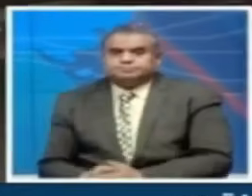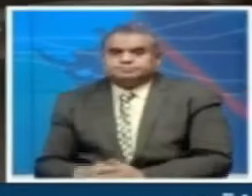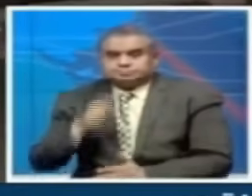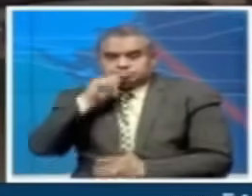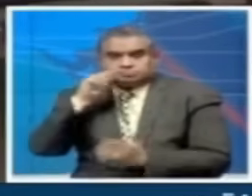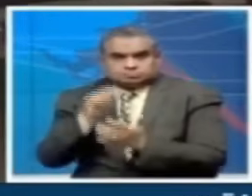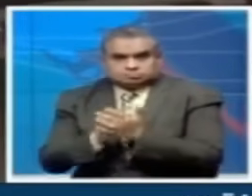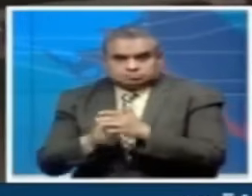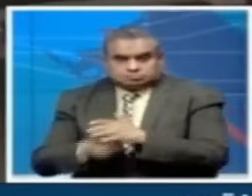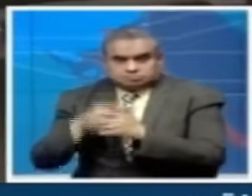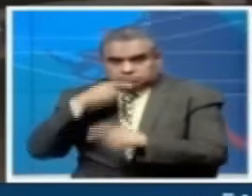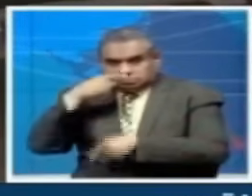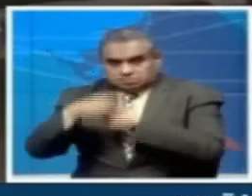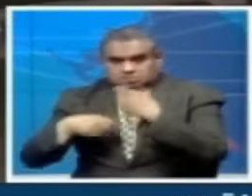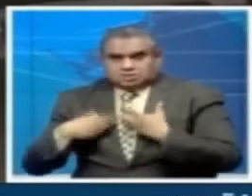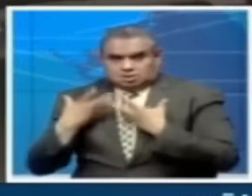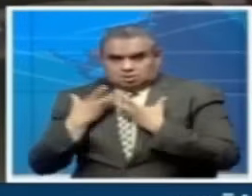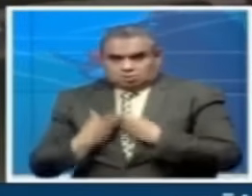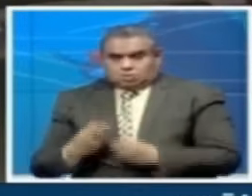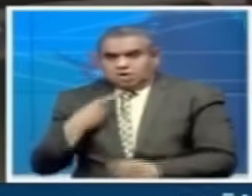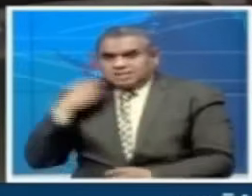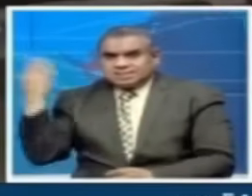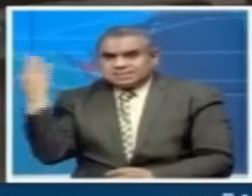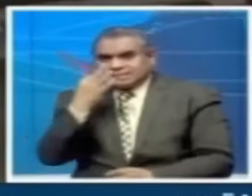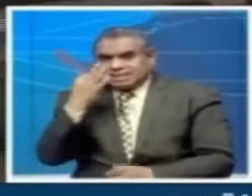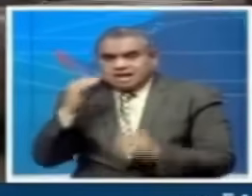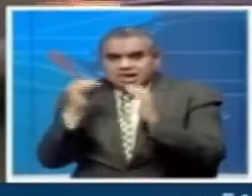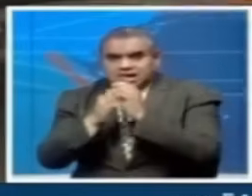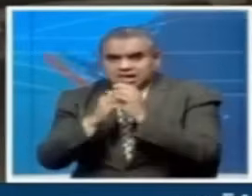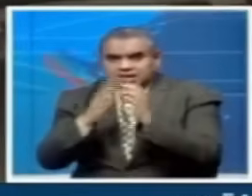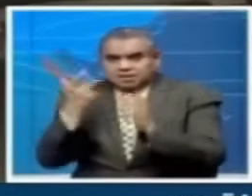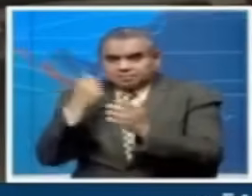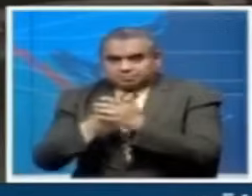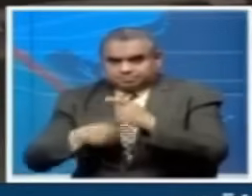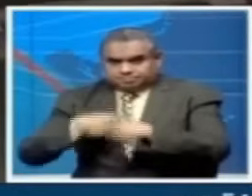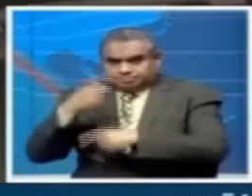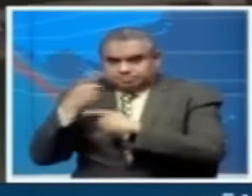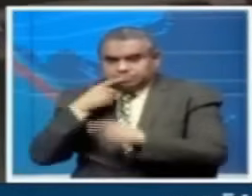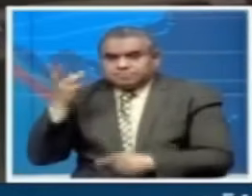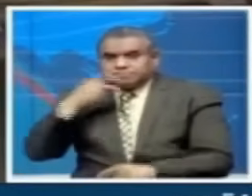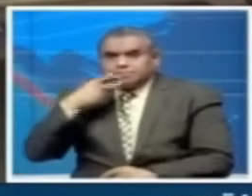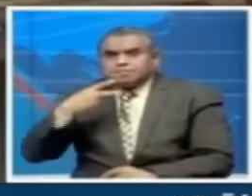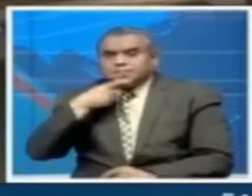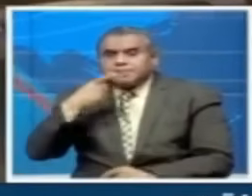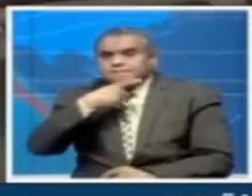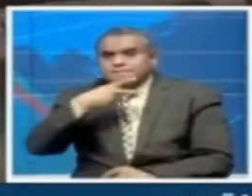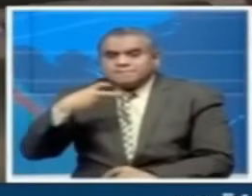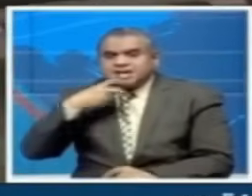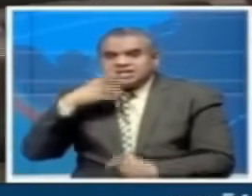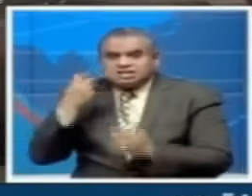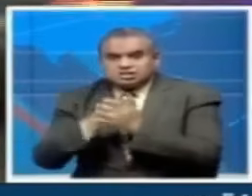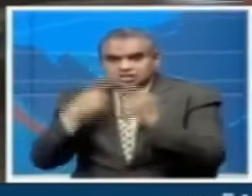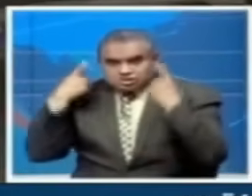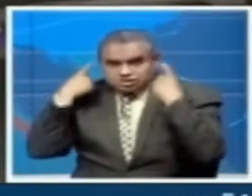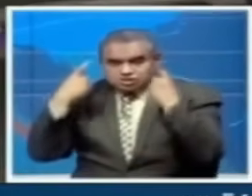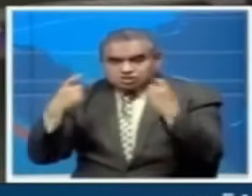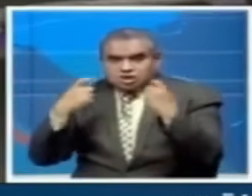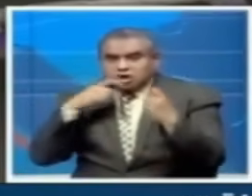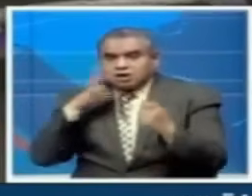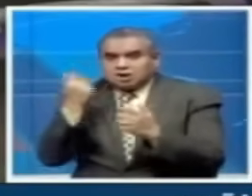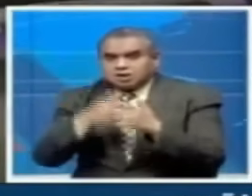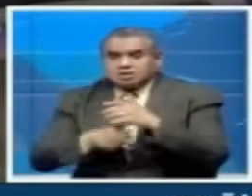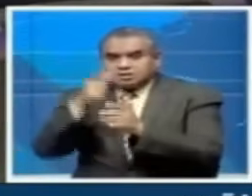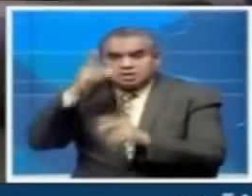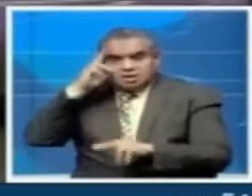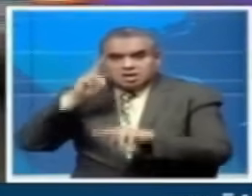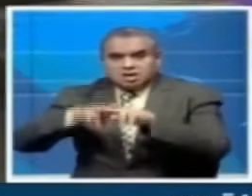بالفعل مع سريان الهدنة ووجود شرط بأن يتم إدخال 200 شاحنة يوميا، خففت الجهات الإسرائيلية